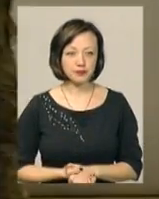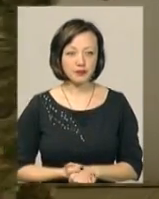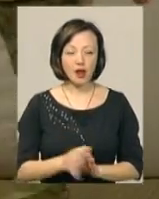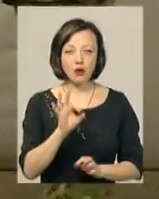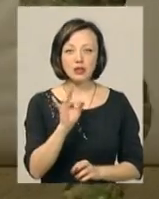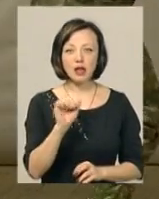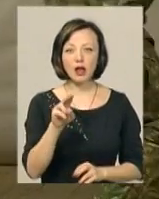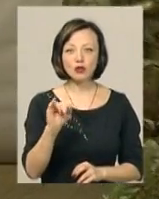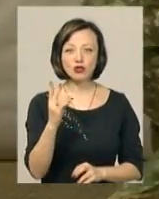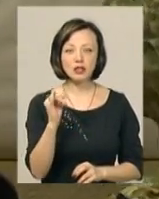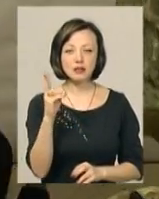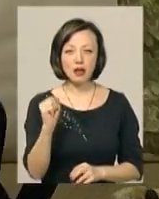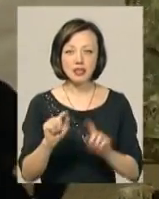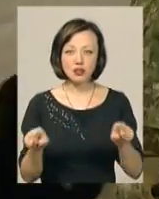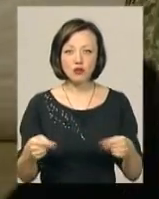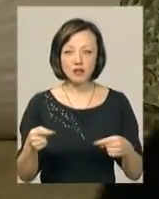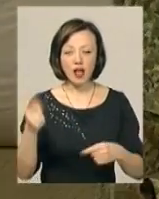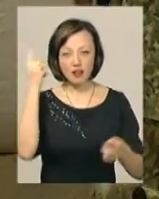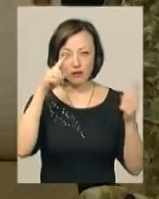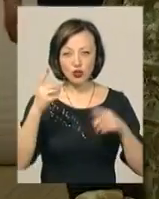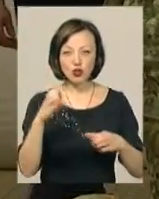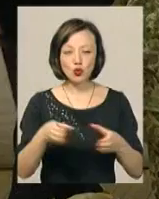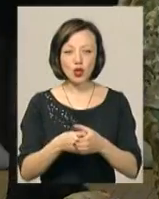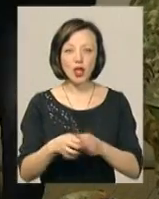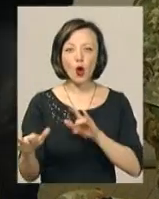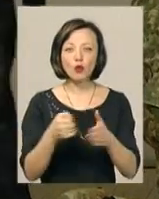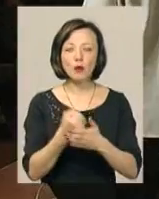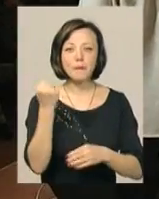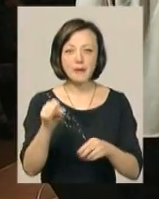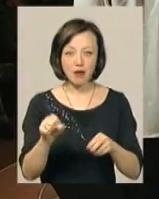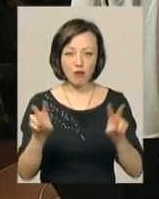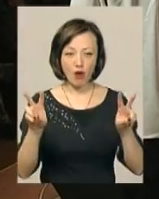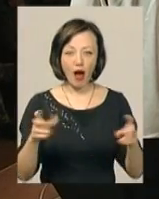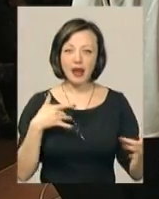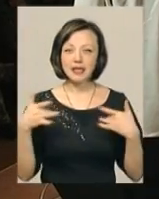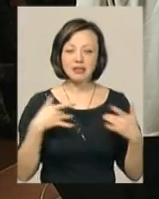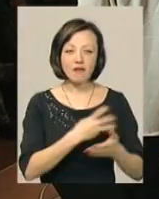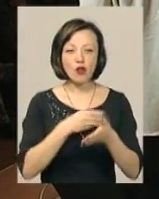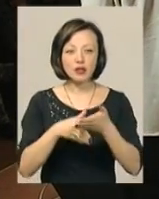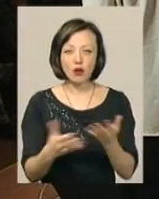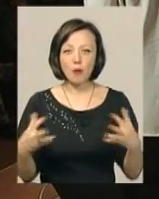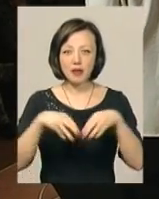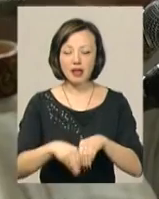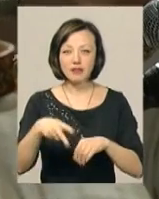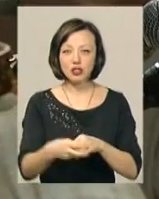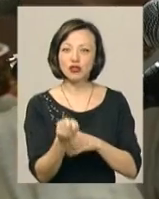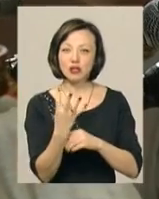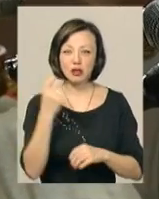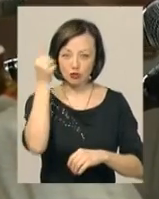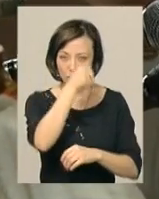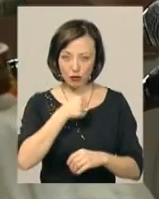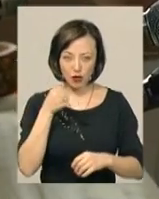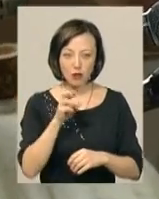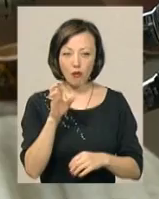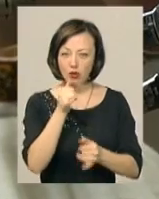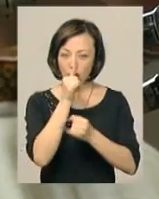Оксана Радушинська – засновниця творчої сотні «Рух до перемоги». За її словами, артисти та волонтери об'єдналися у 2014 році, бо